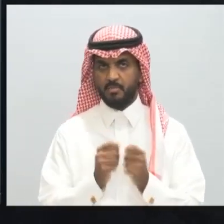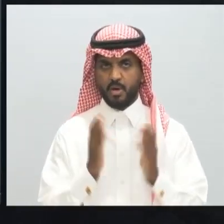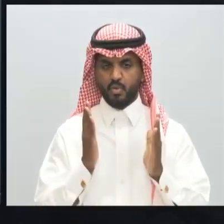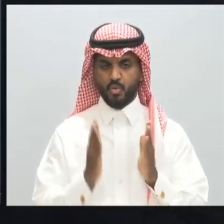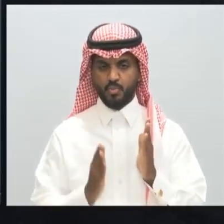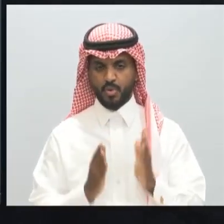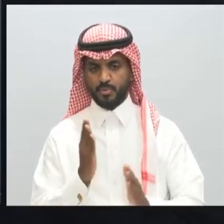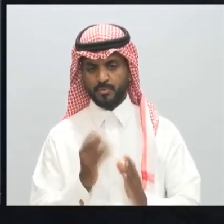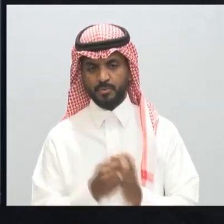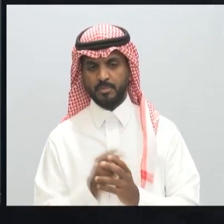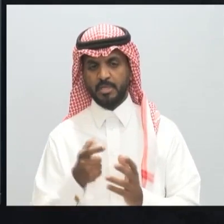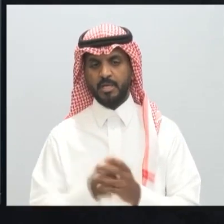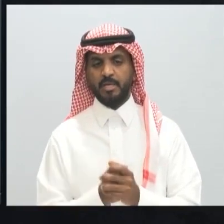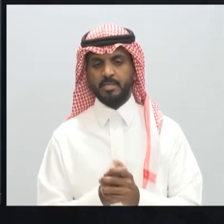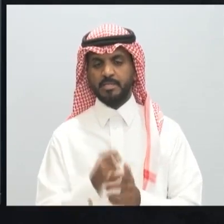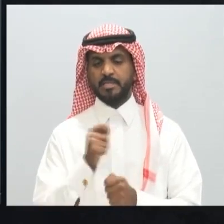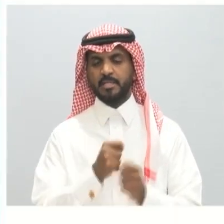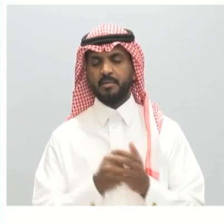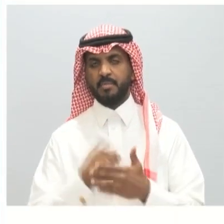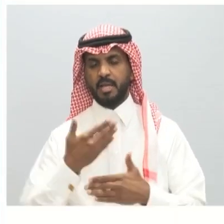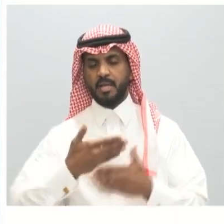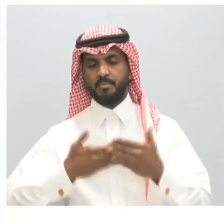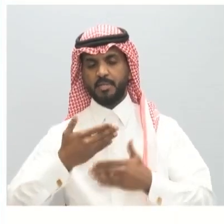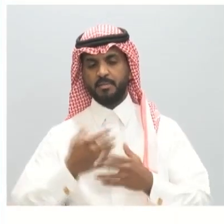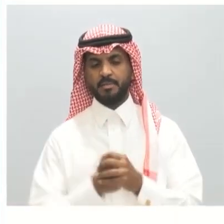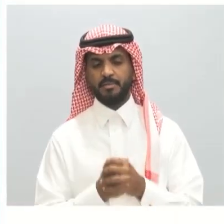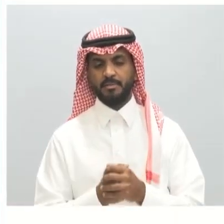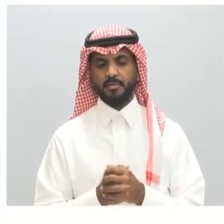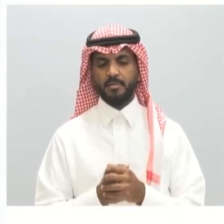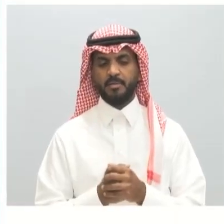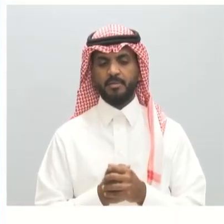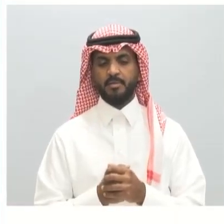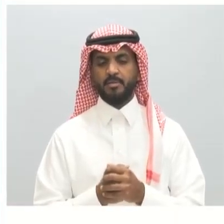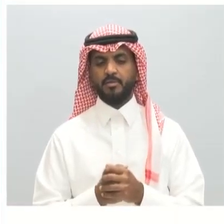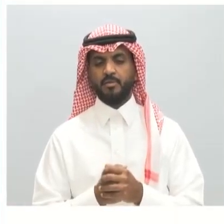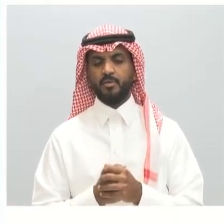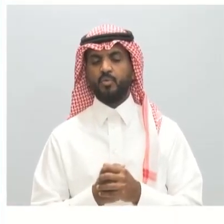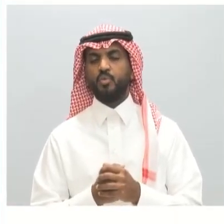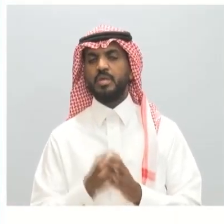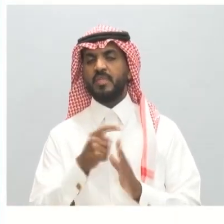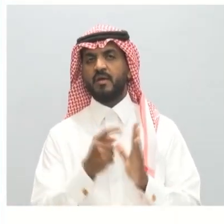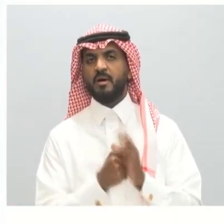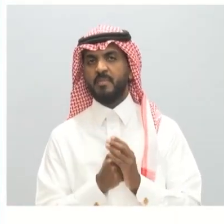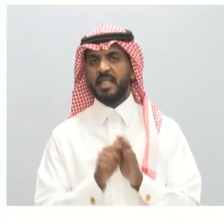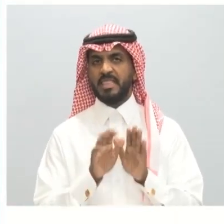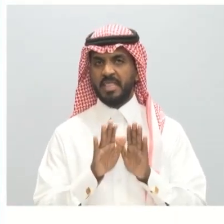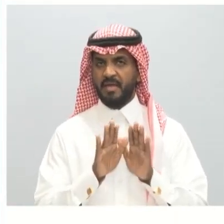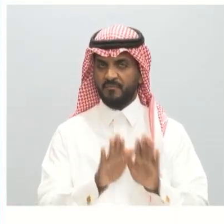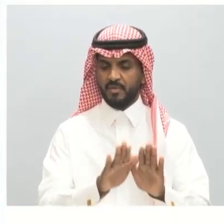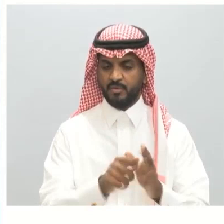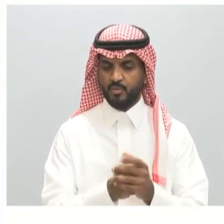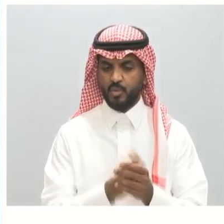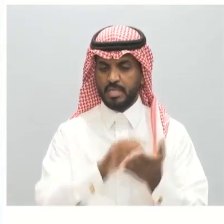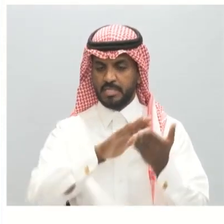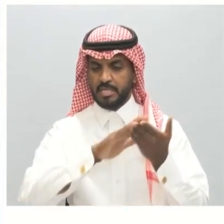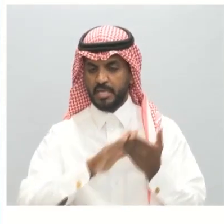الروبوت من خ استخدام فئه لبنات نظام الدفع وبالاستعانة